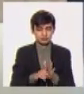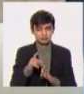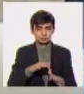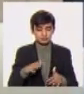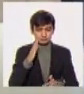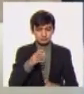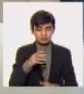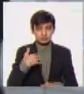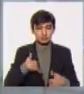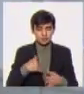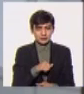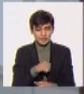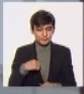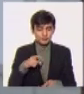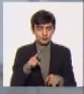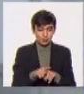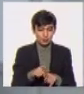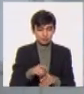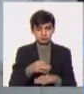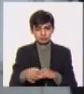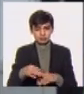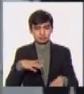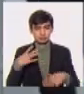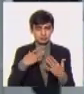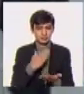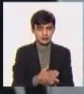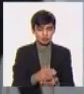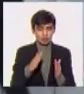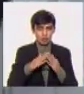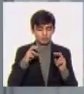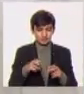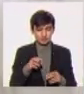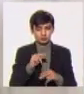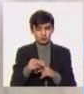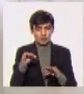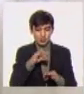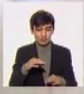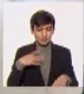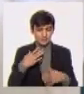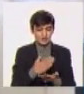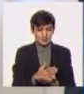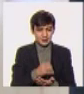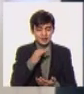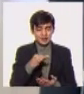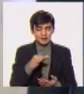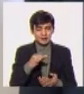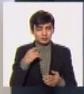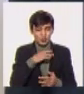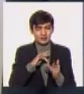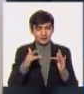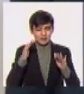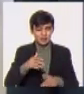мамандары ұстаздардың өздері де қашықтан оқытуға дайындалып жатқанын айтады. Шәкірттерінің сабағын үзбеу үшін түрлі әлеуметтік желілерді